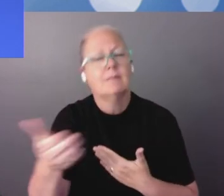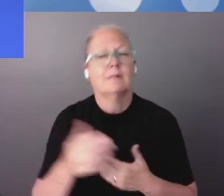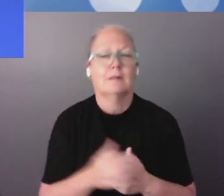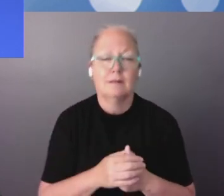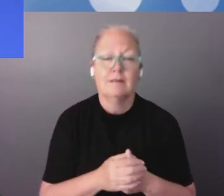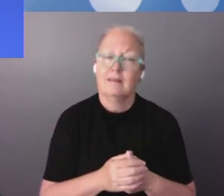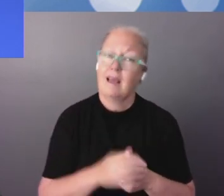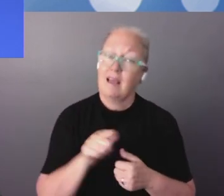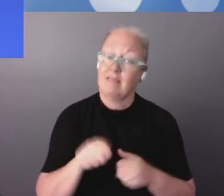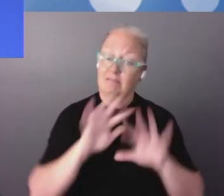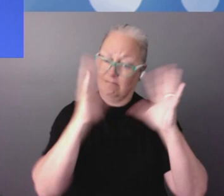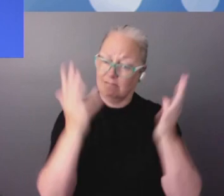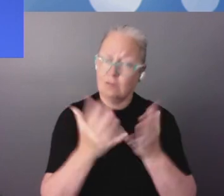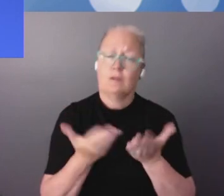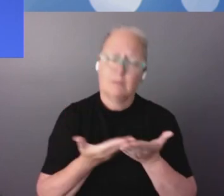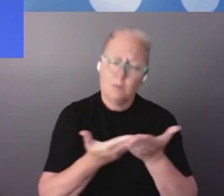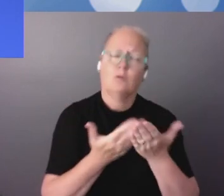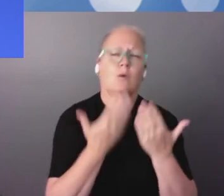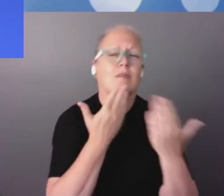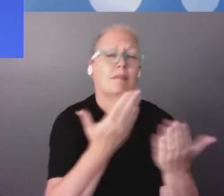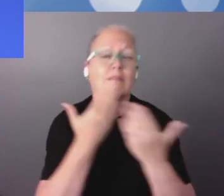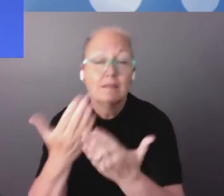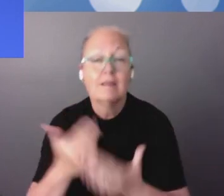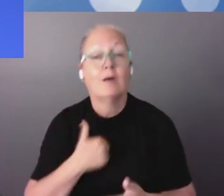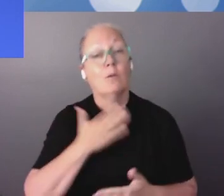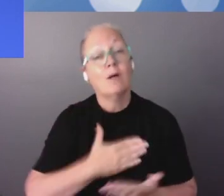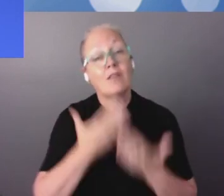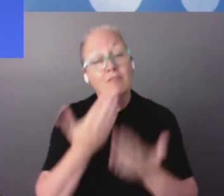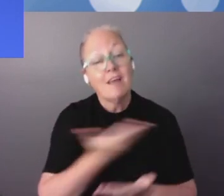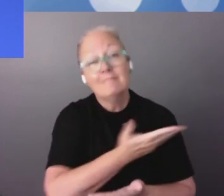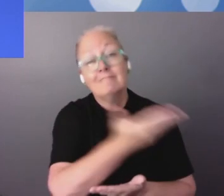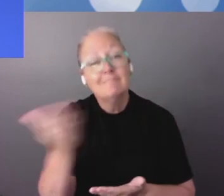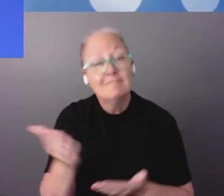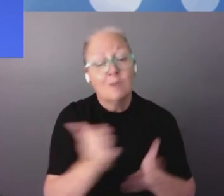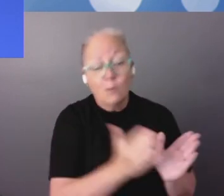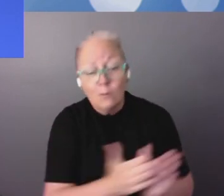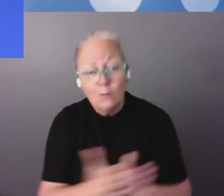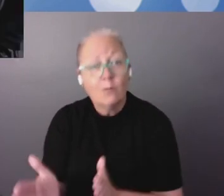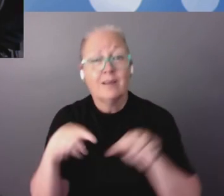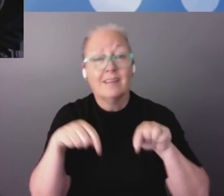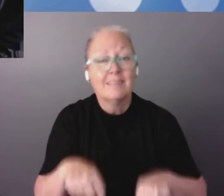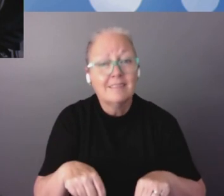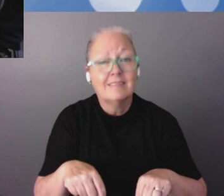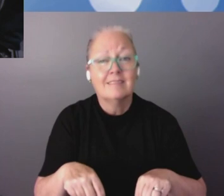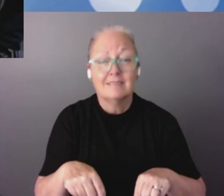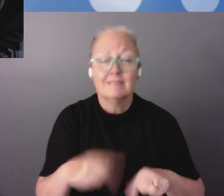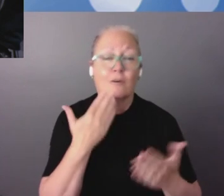谢组织方，非常感谢联合国副秘书